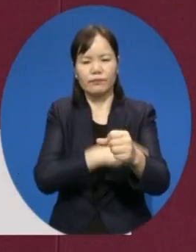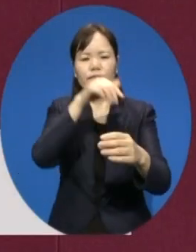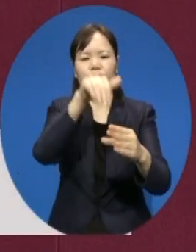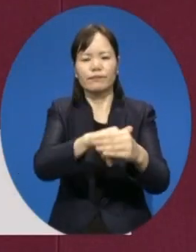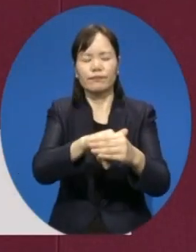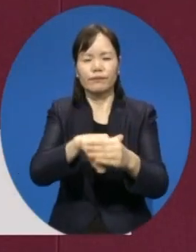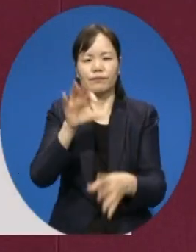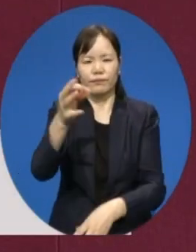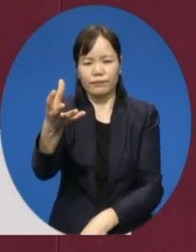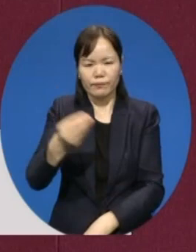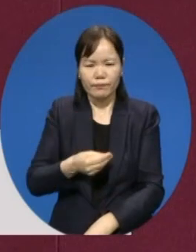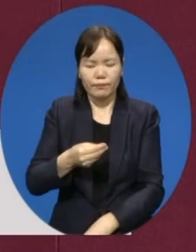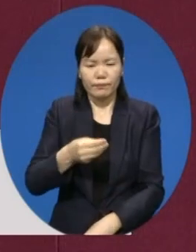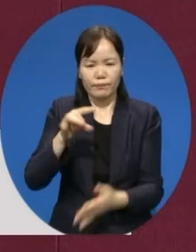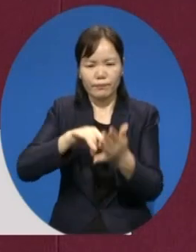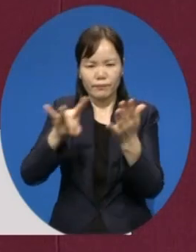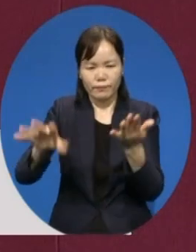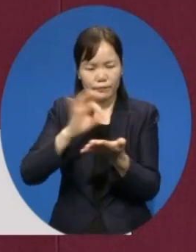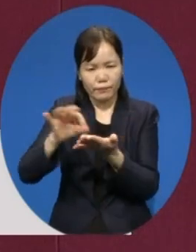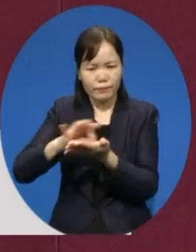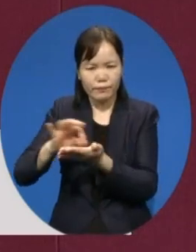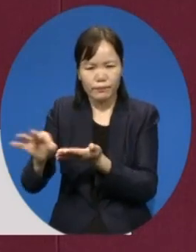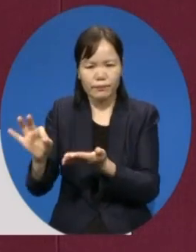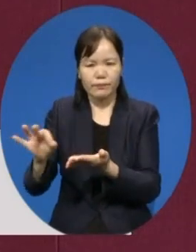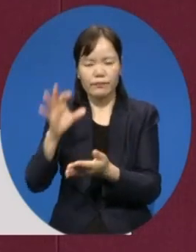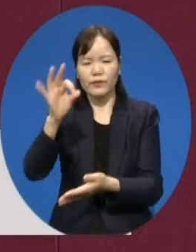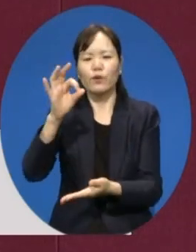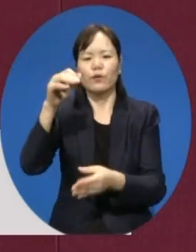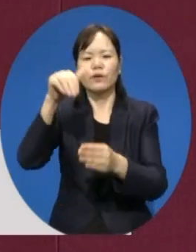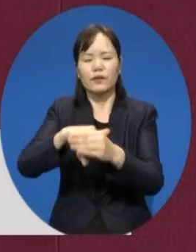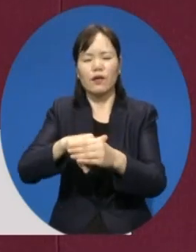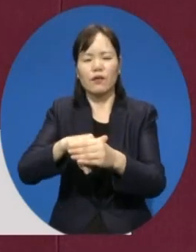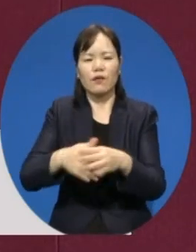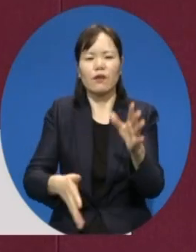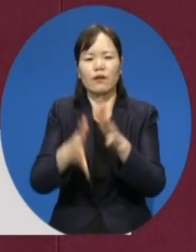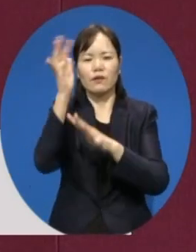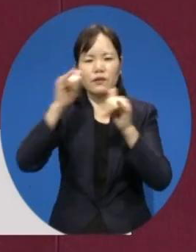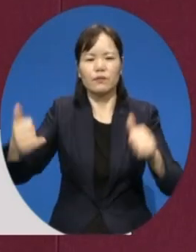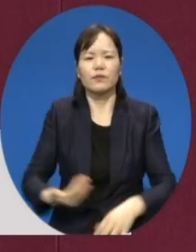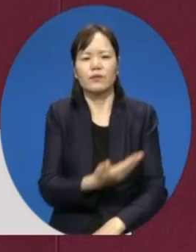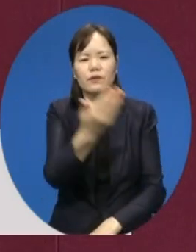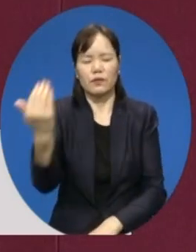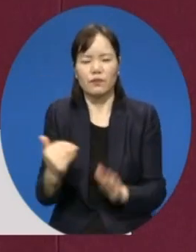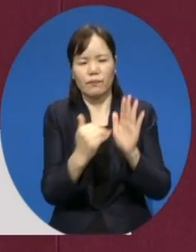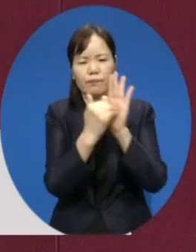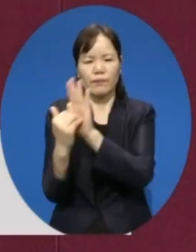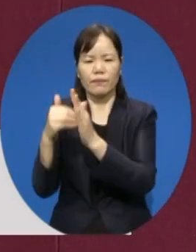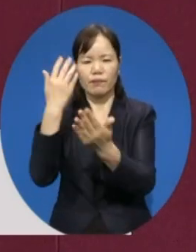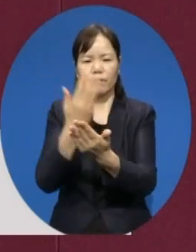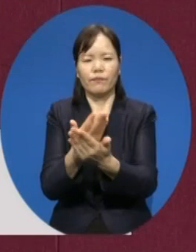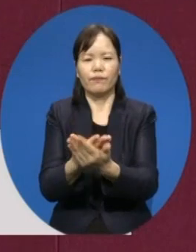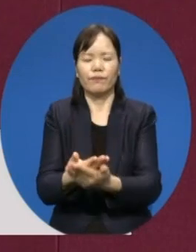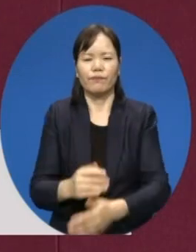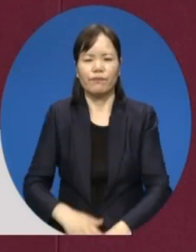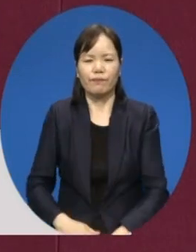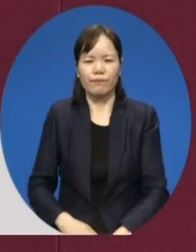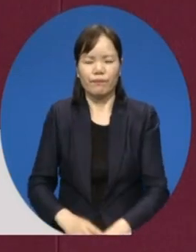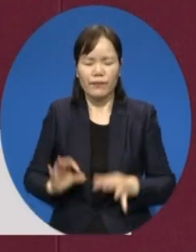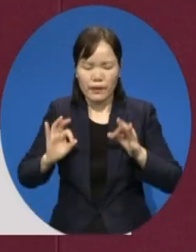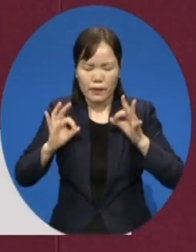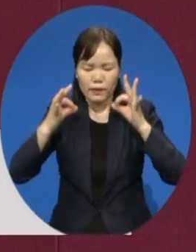빚내고 세금을 풀어서 표사는 금권선거, 시민 여러분들께서 막아주십시오.